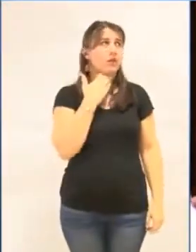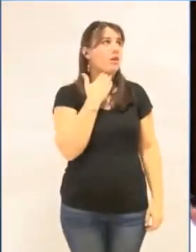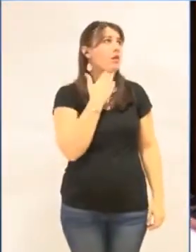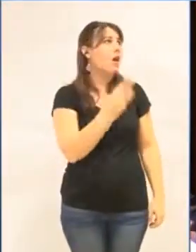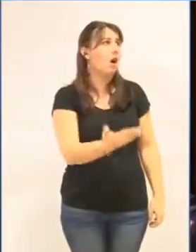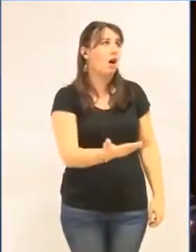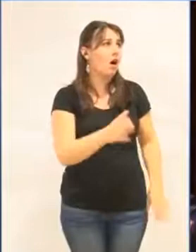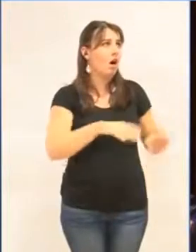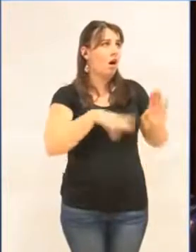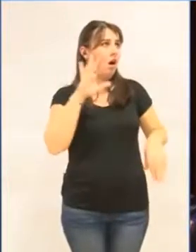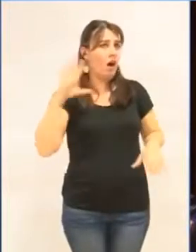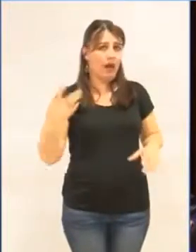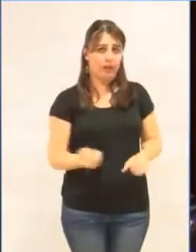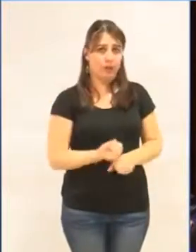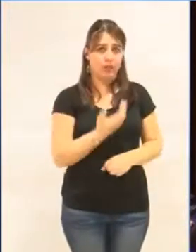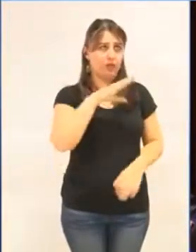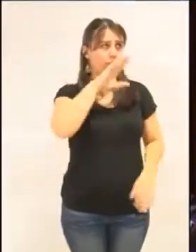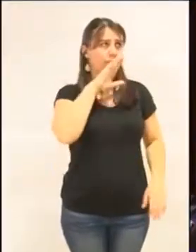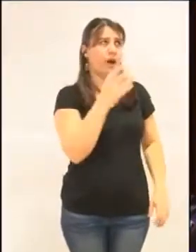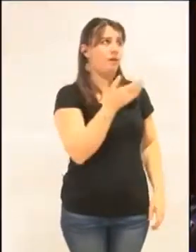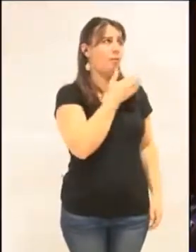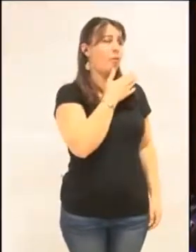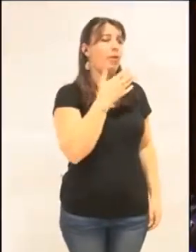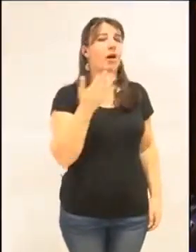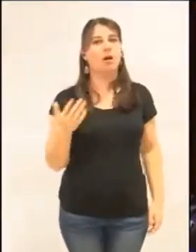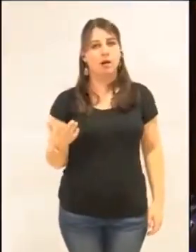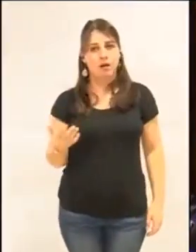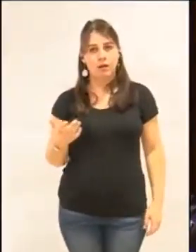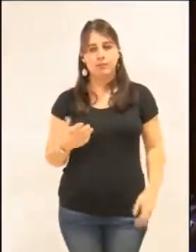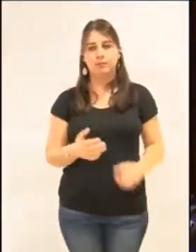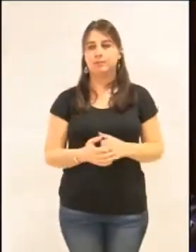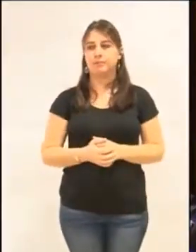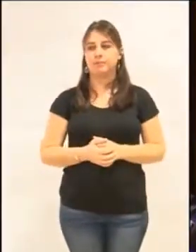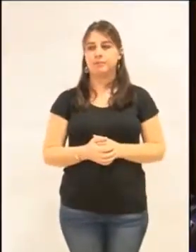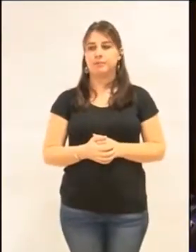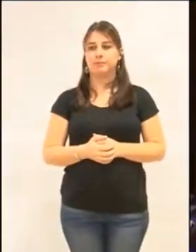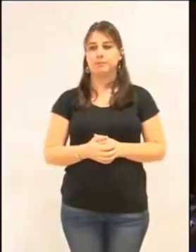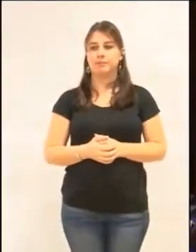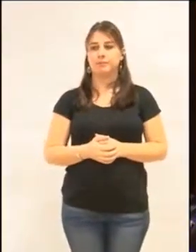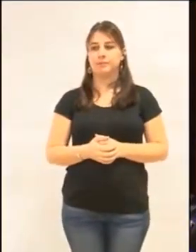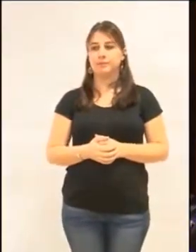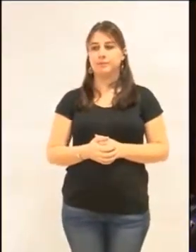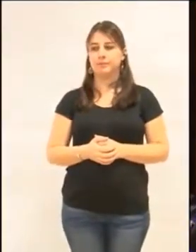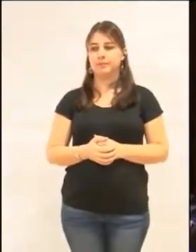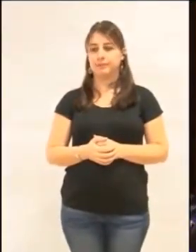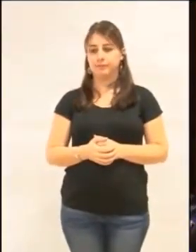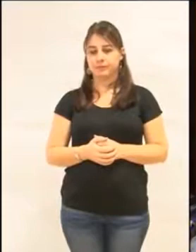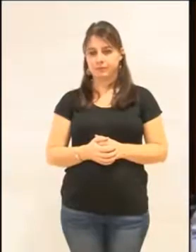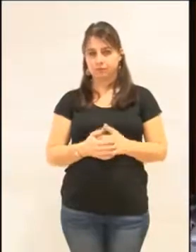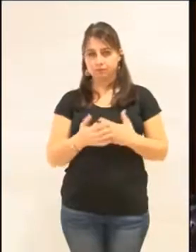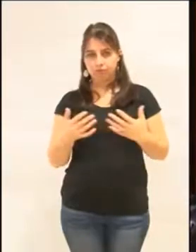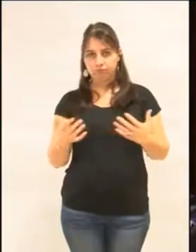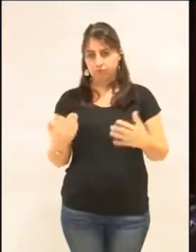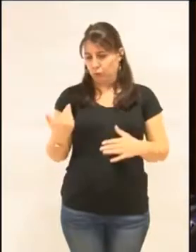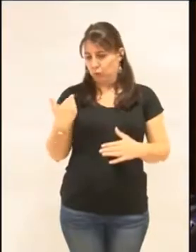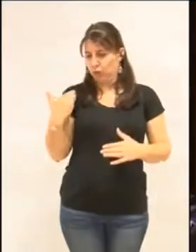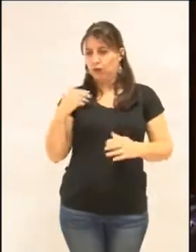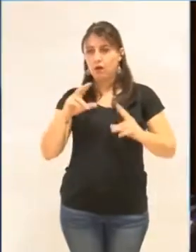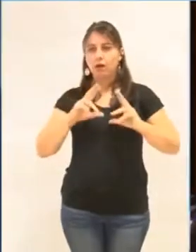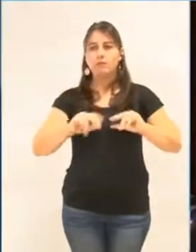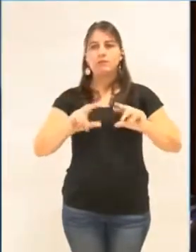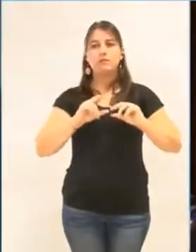répondre aux appels d'offres ou aux marchés que nous faisions. Ceci pour dire que la complexité dont je parlais tout à